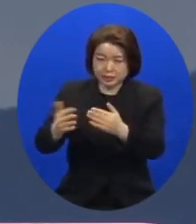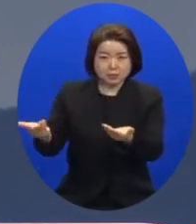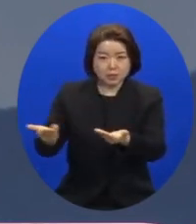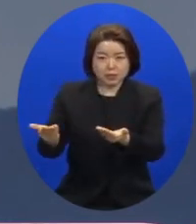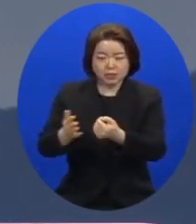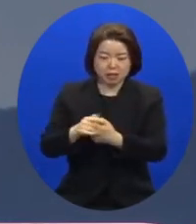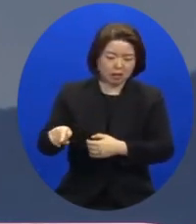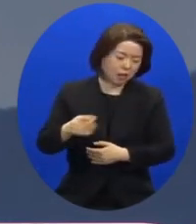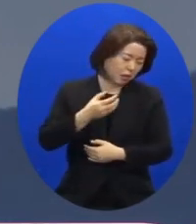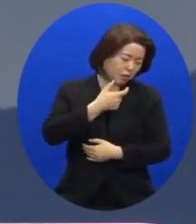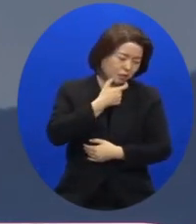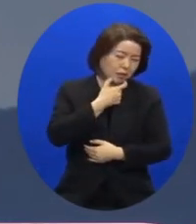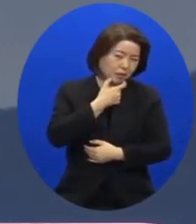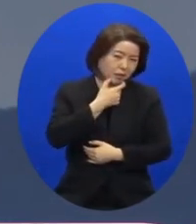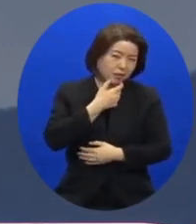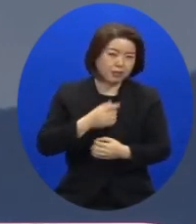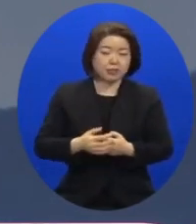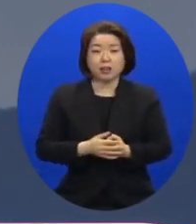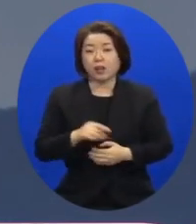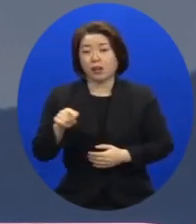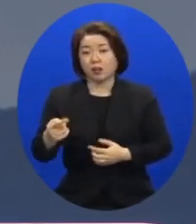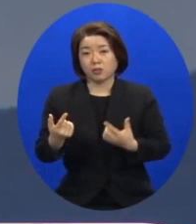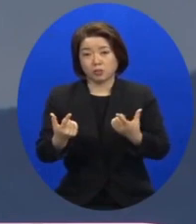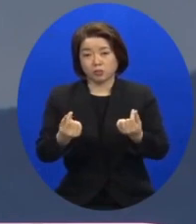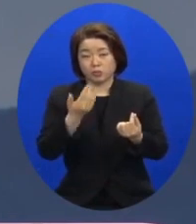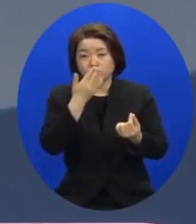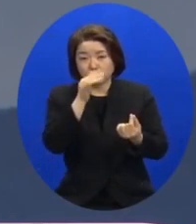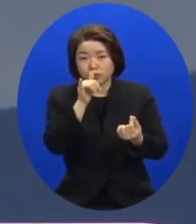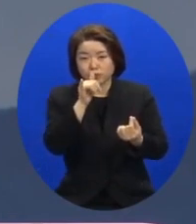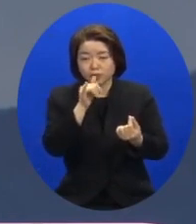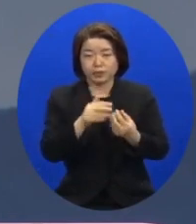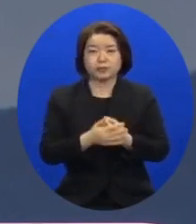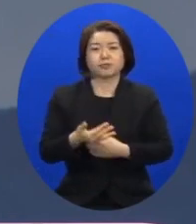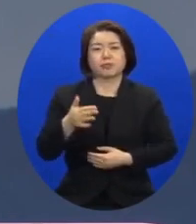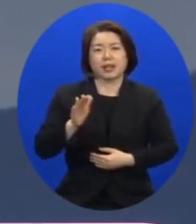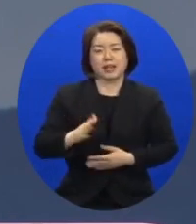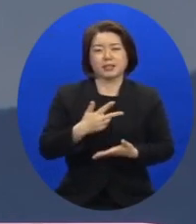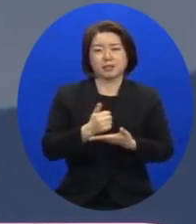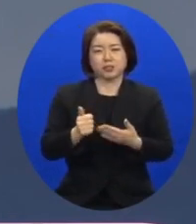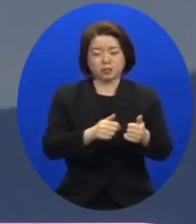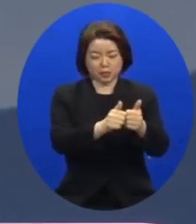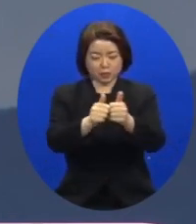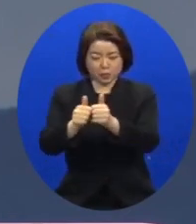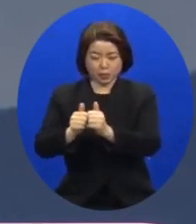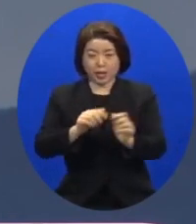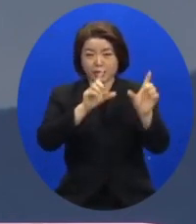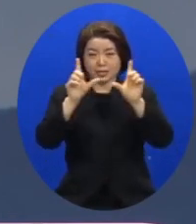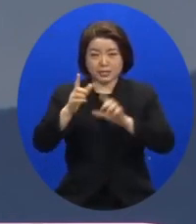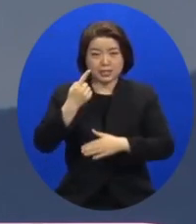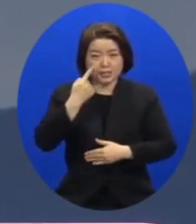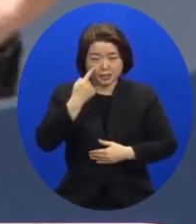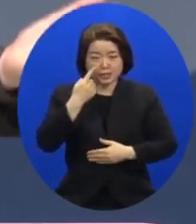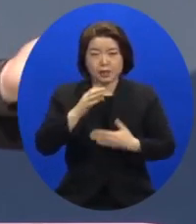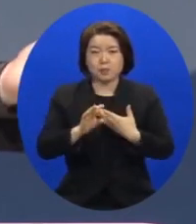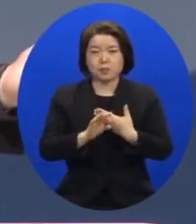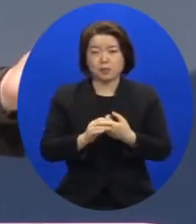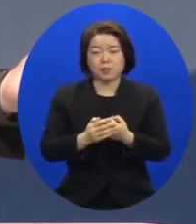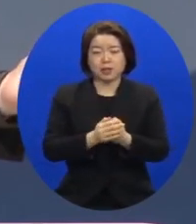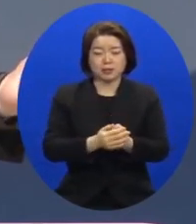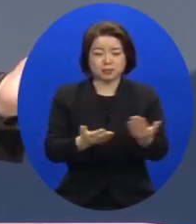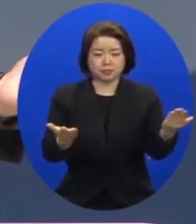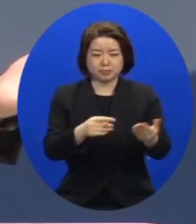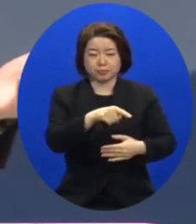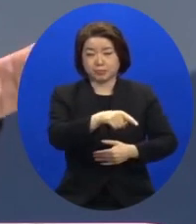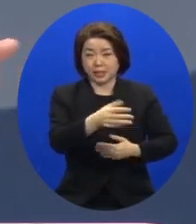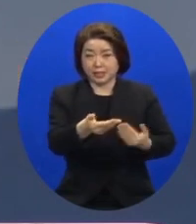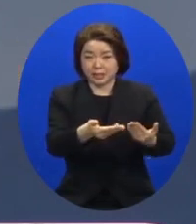노무노무 싫고 그럴 수 있는 거죠 그런데 주님과 동행하며 살다보니까 직장이 얼마나 귀한